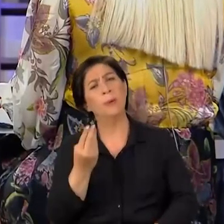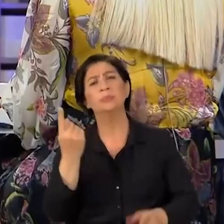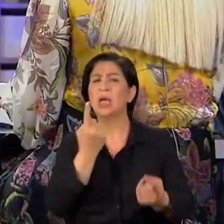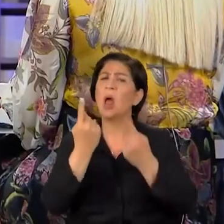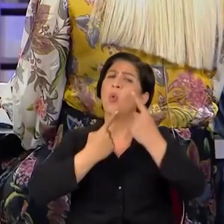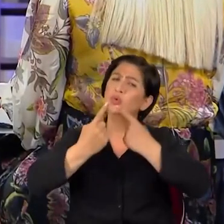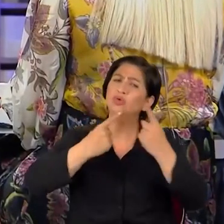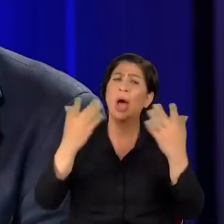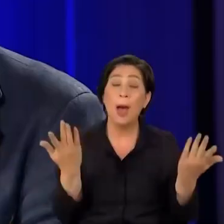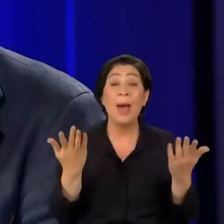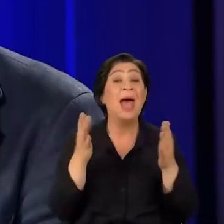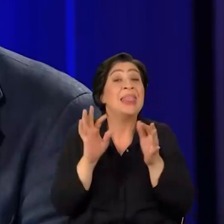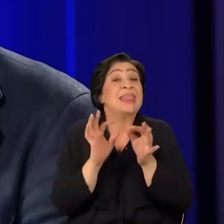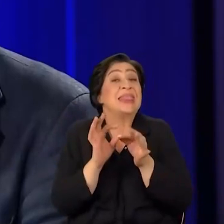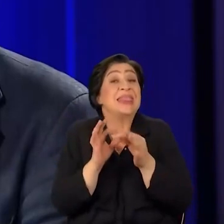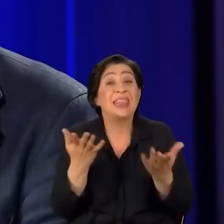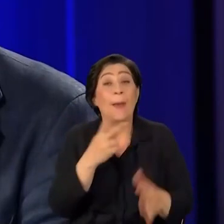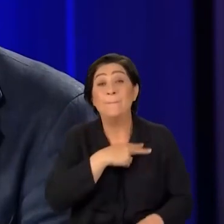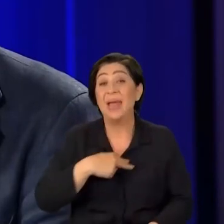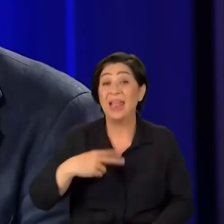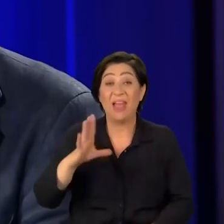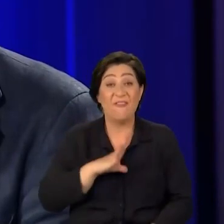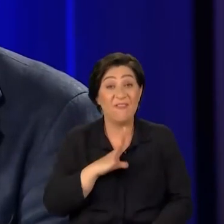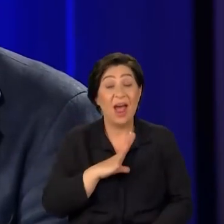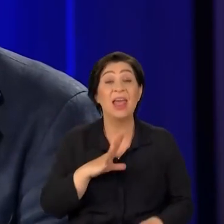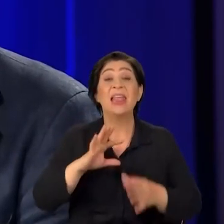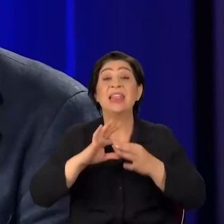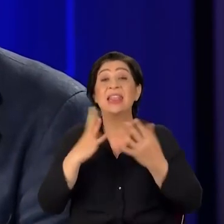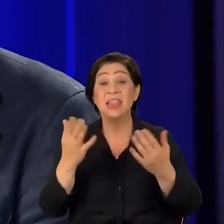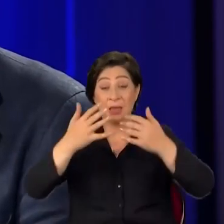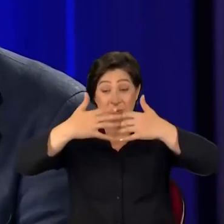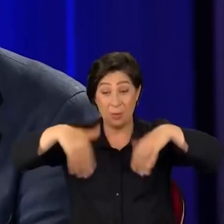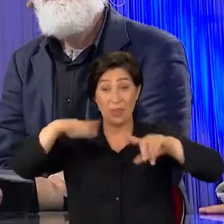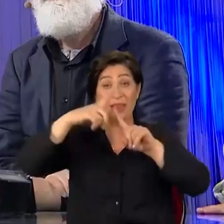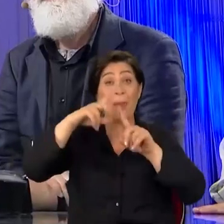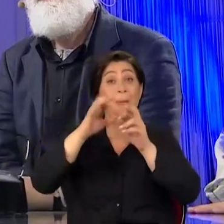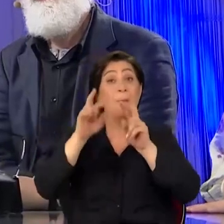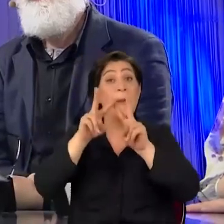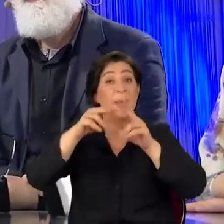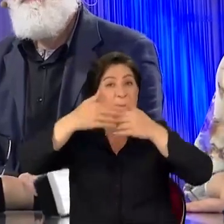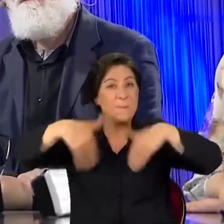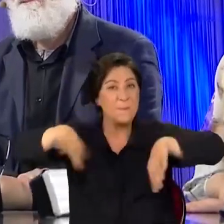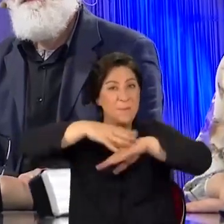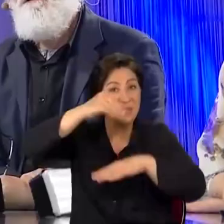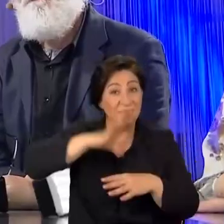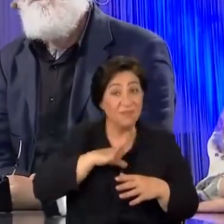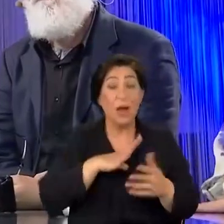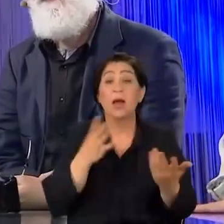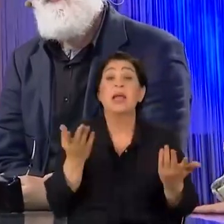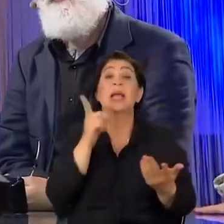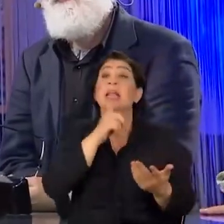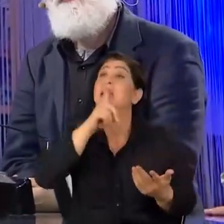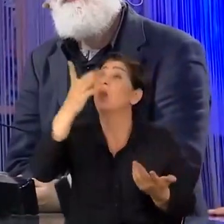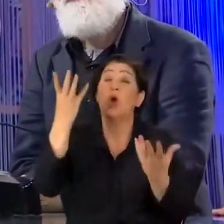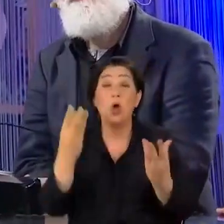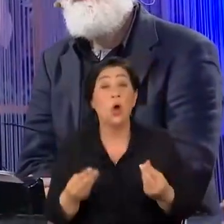ama yani niçin belediyeler var, niçin senatolar var, meclisler var, parlamentolar var, işte İngiltere'de ne